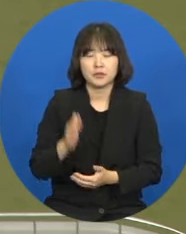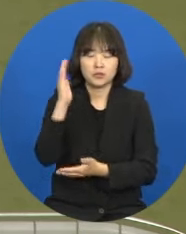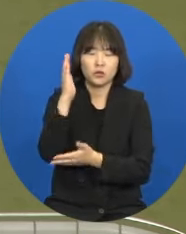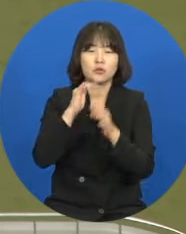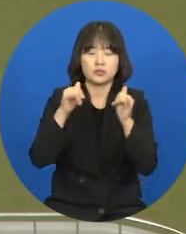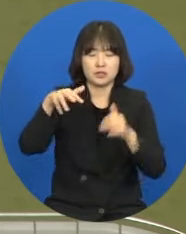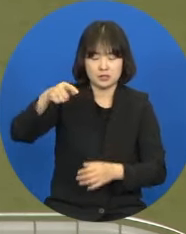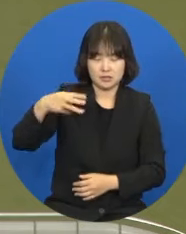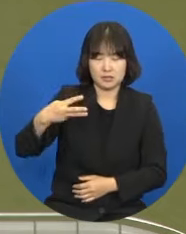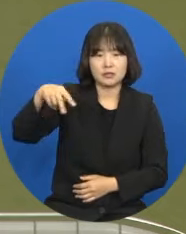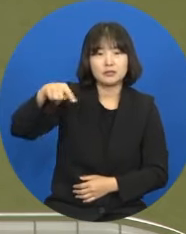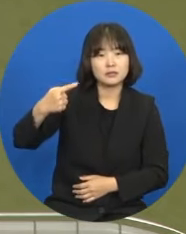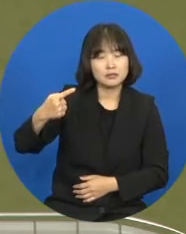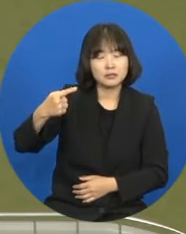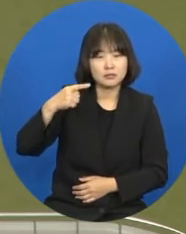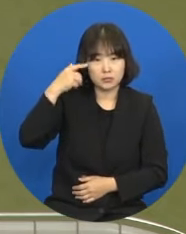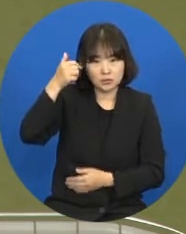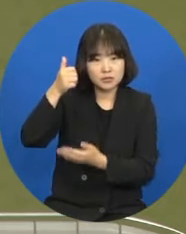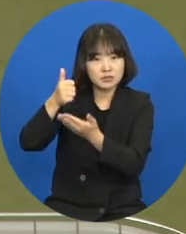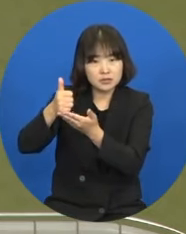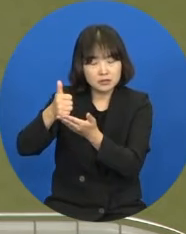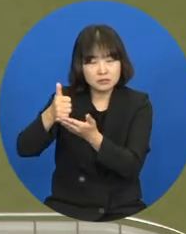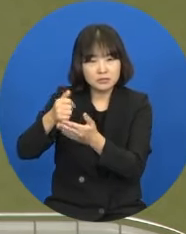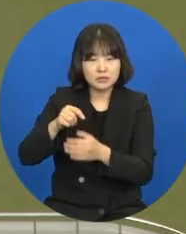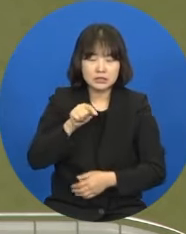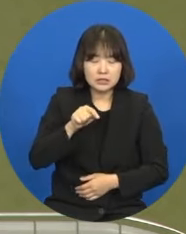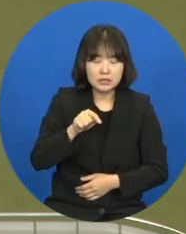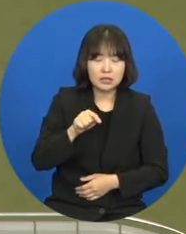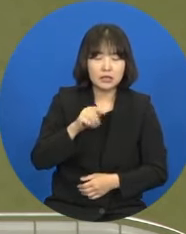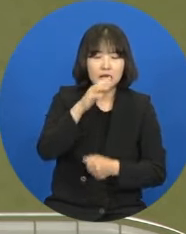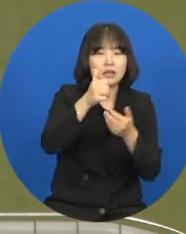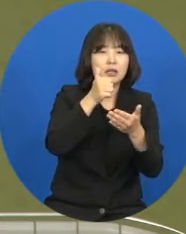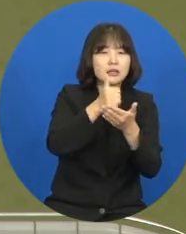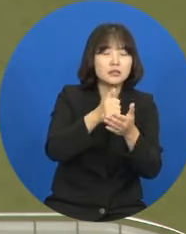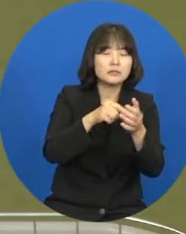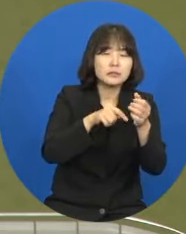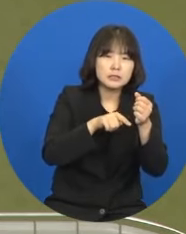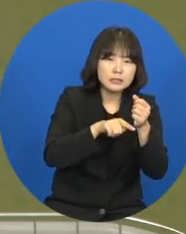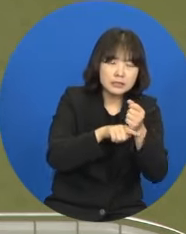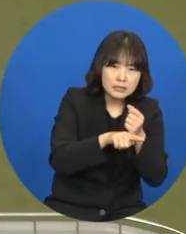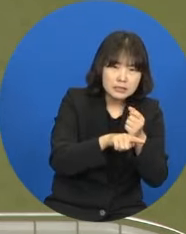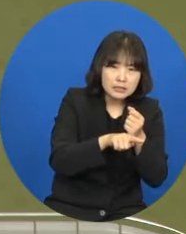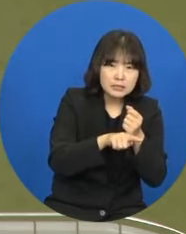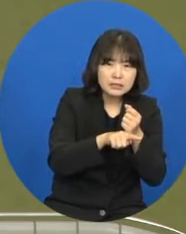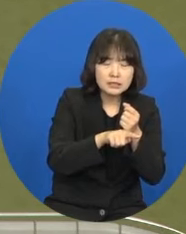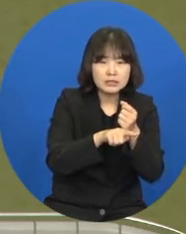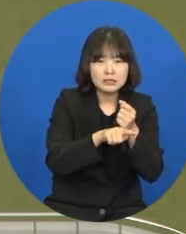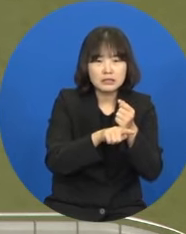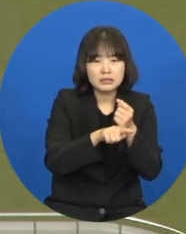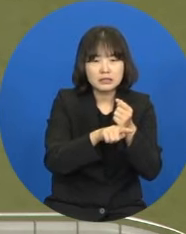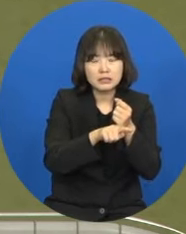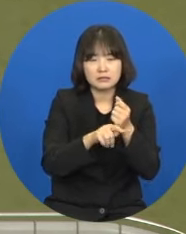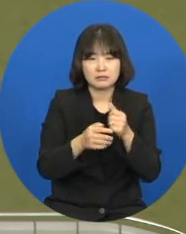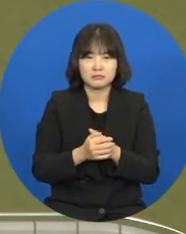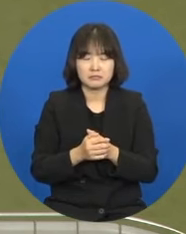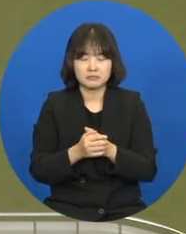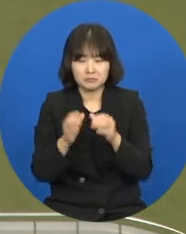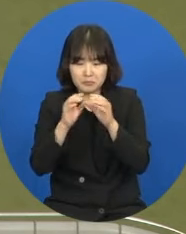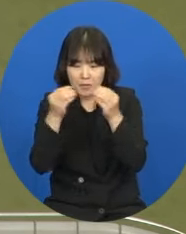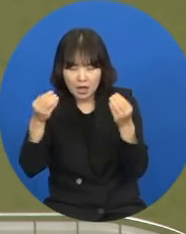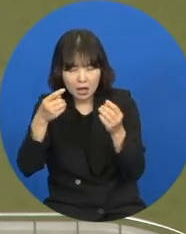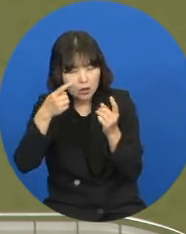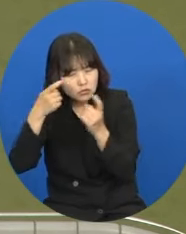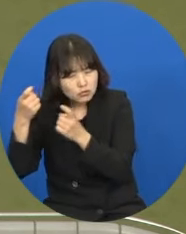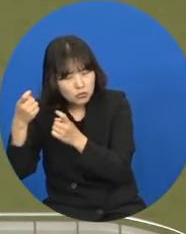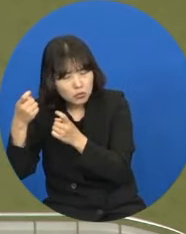돌 목사님이 이것을 하나님의 뜻이라는 유혹이라고 표현한 적이 있습니다